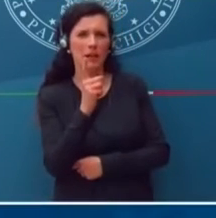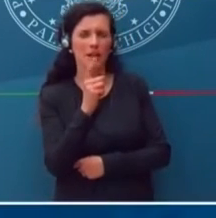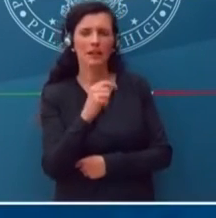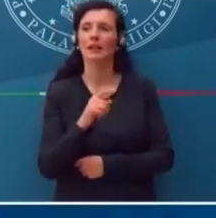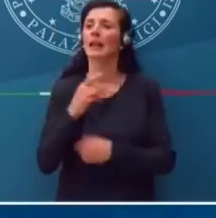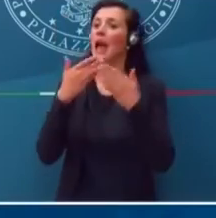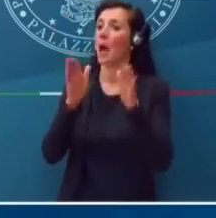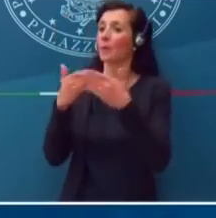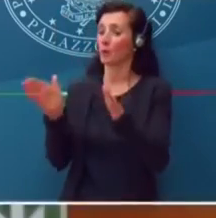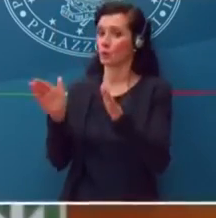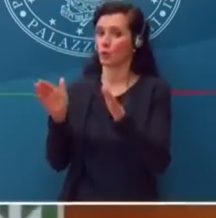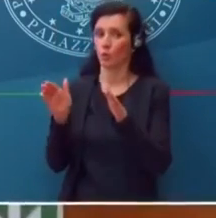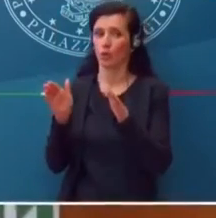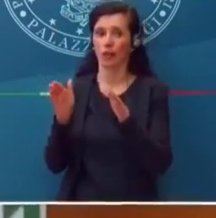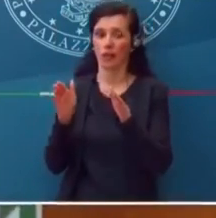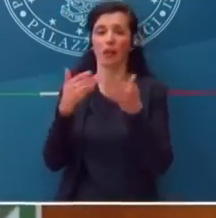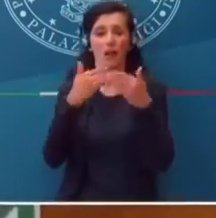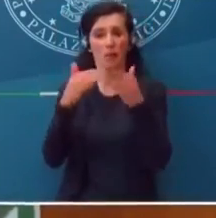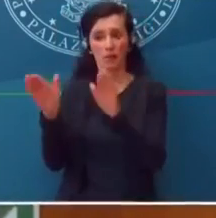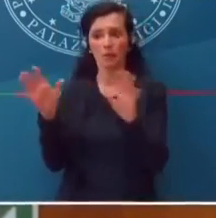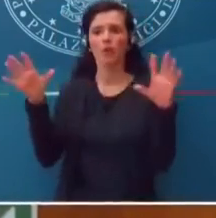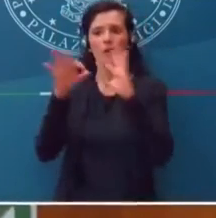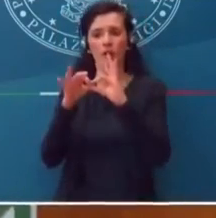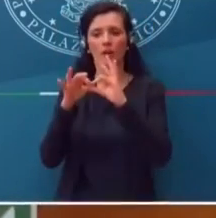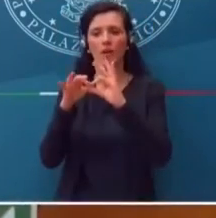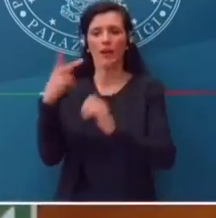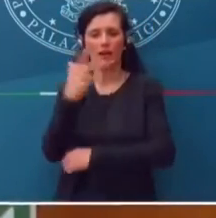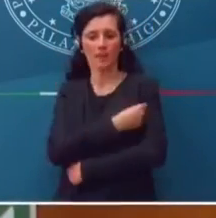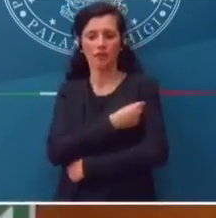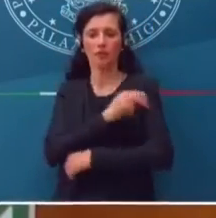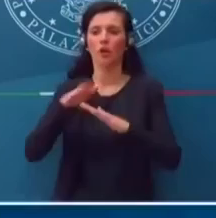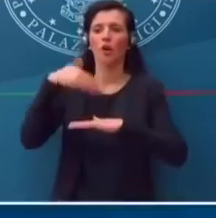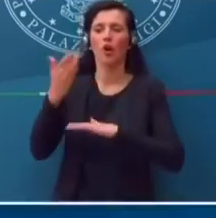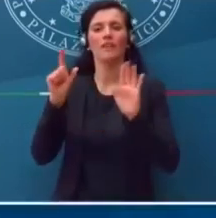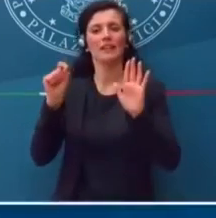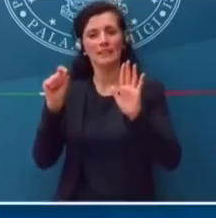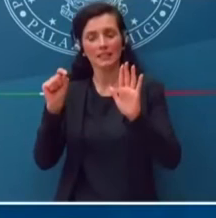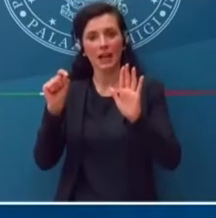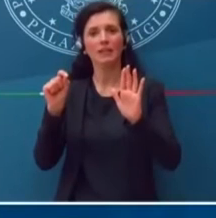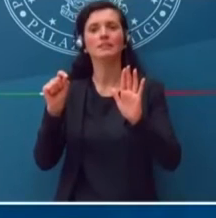Per collegare alla vaccinazione di over 70 ci sarà una dose